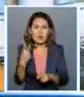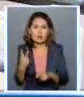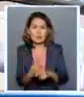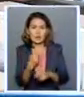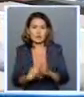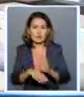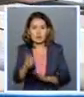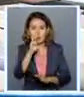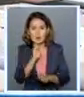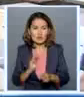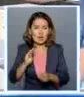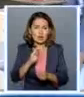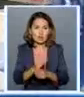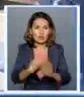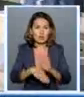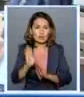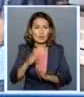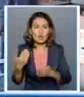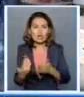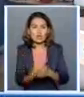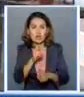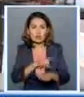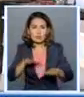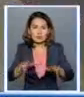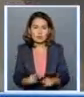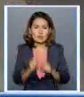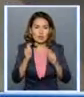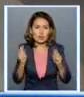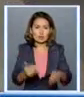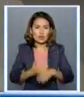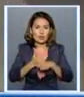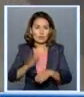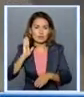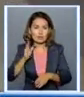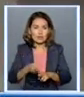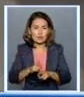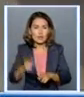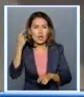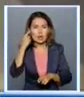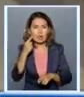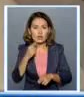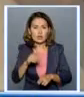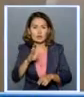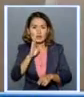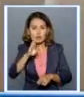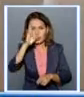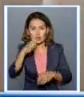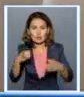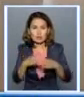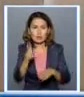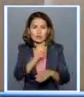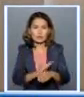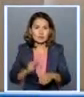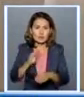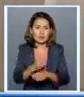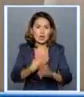ұлғайтып, жалақыны көбейту. Реті келсе жаңа жұмыс орындарын ашу жоспарлануда. Соның арқасында мүмкіндігі шектеулі жұмысшылар қатарын көбейтіп,